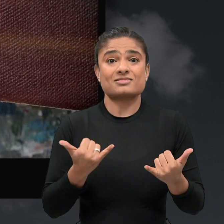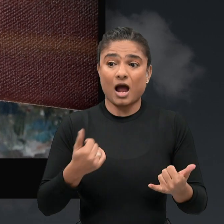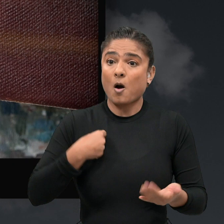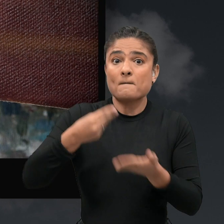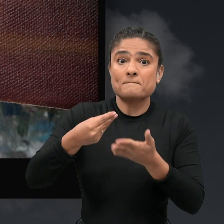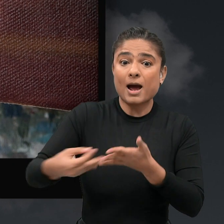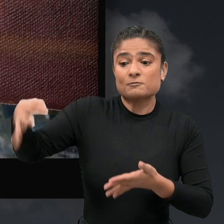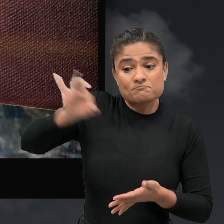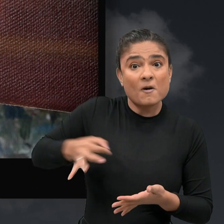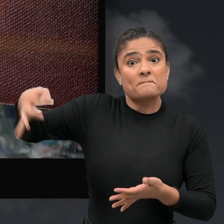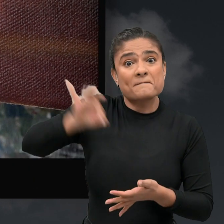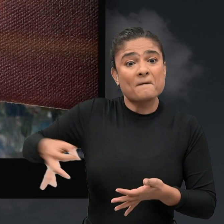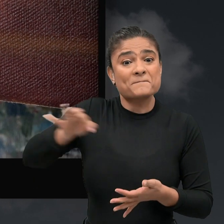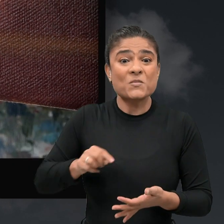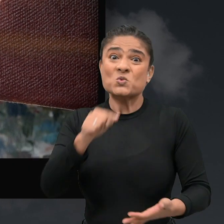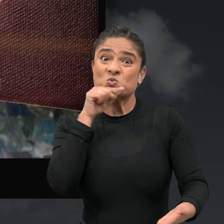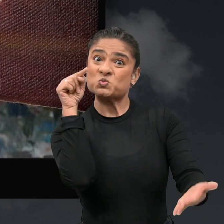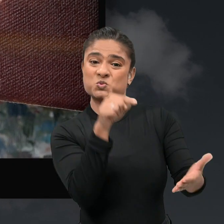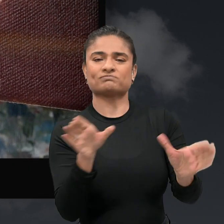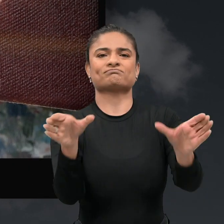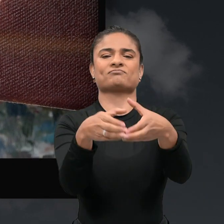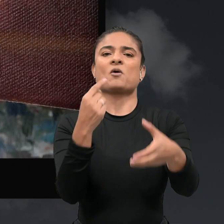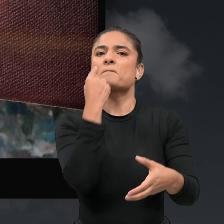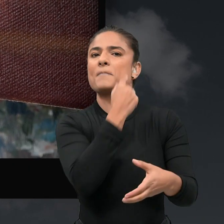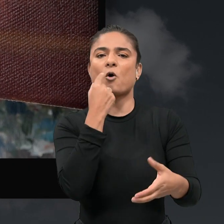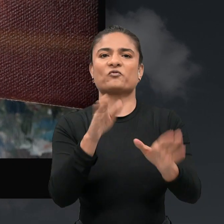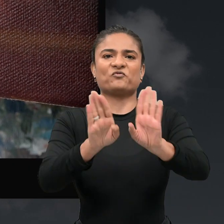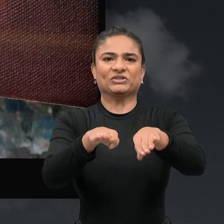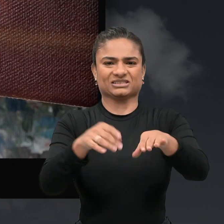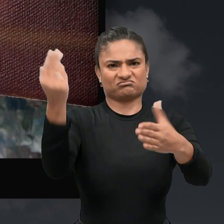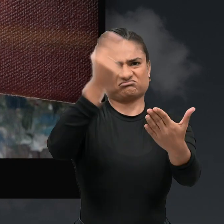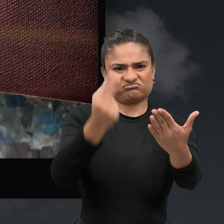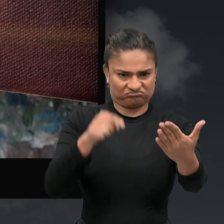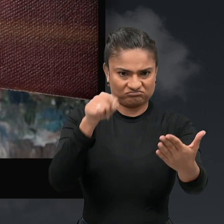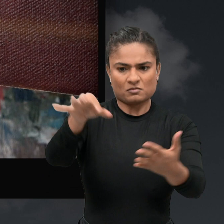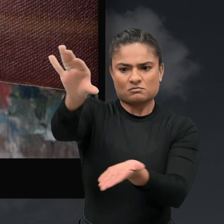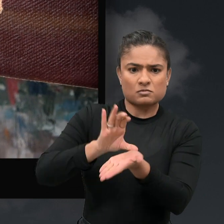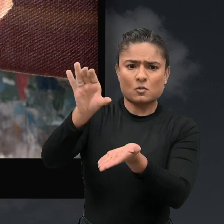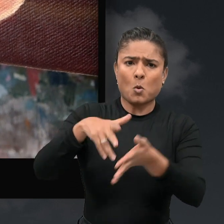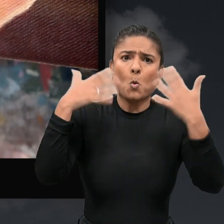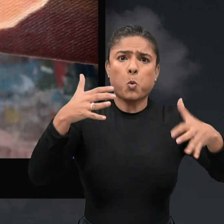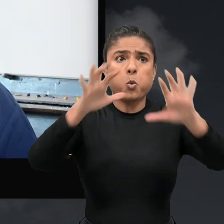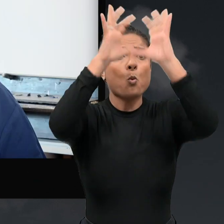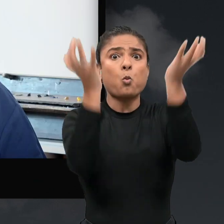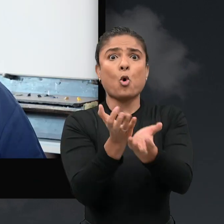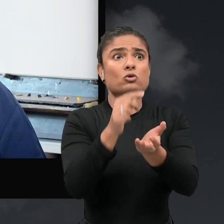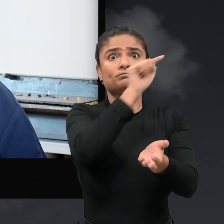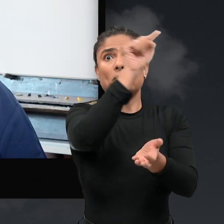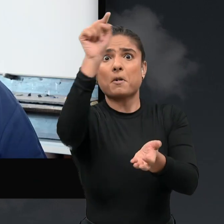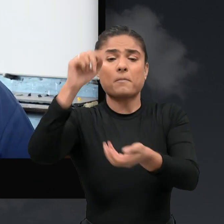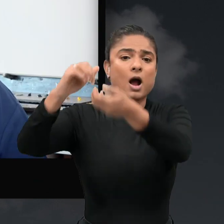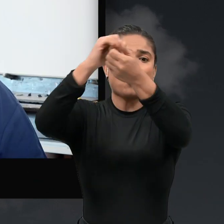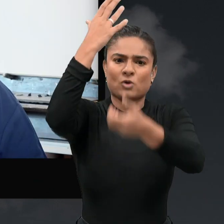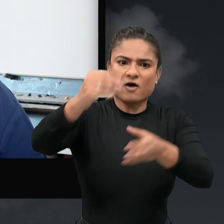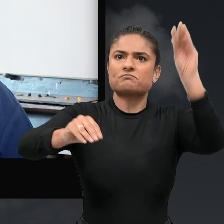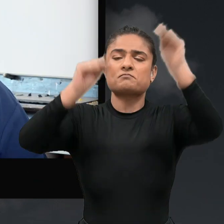Ons make bestaan huidiglik met die hulp van die Mountain Food Skildervereniging. Hulle is 'n baie goeie organisasie